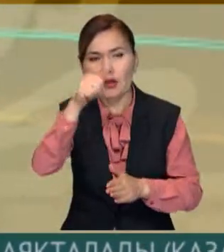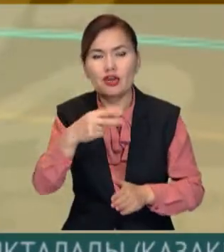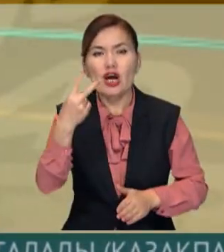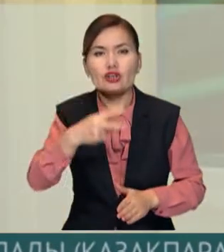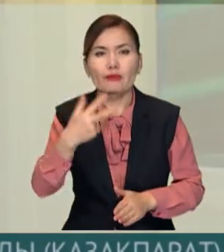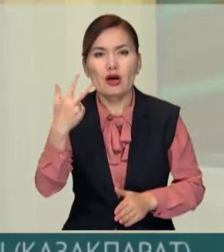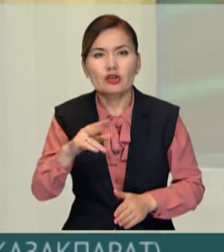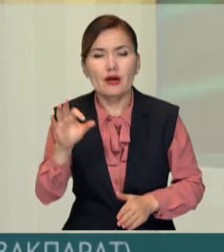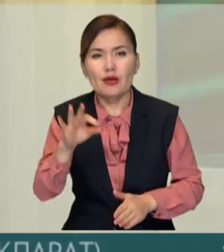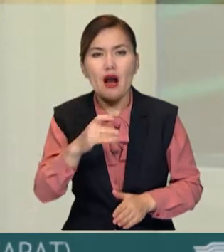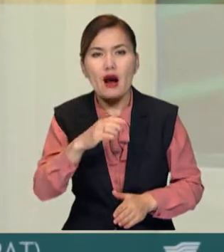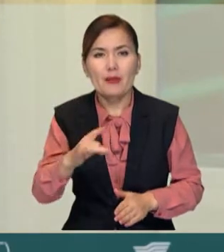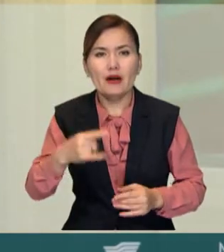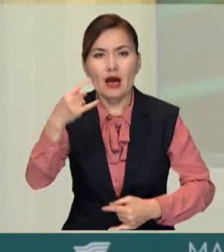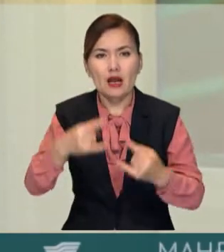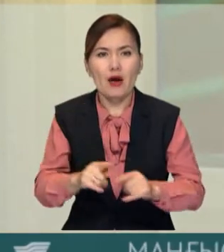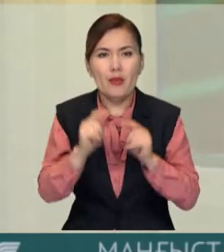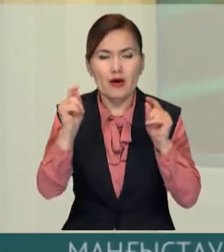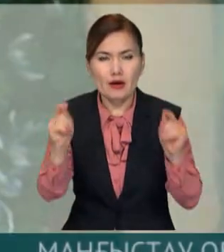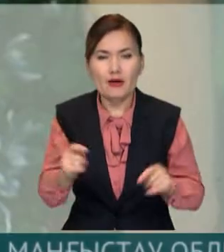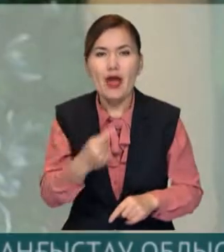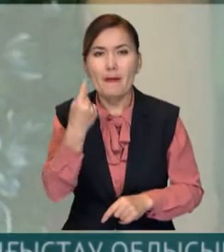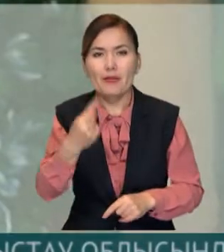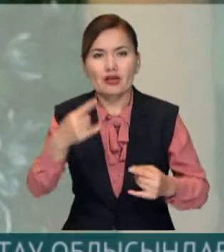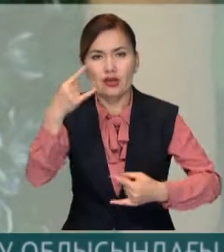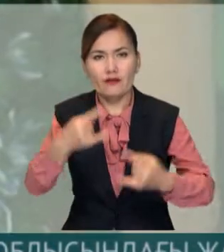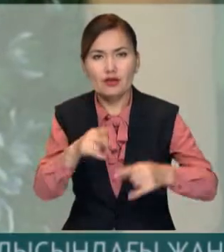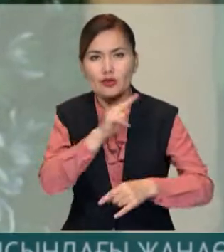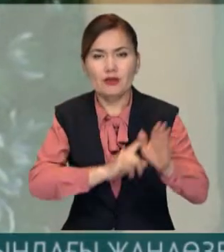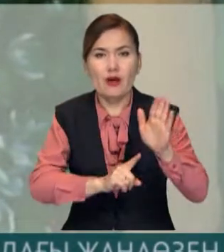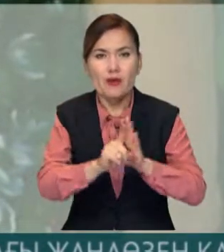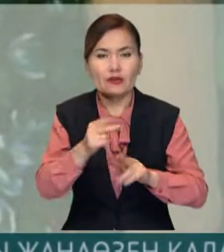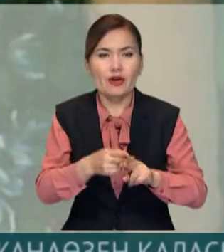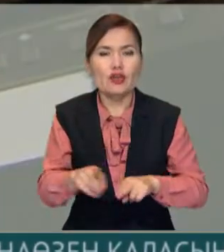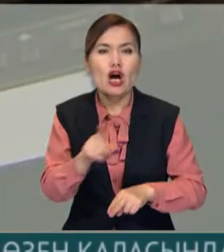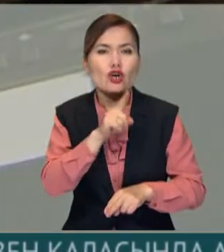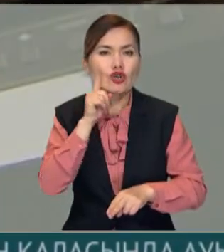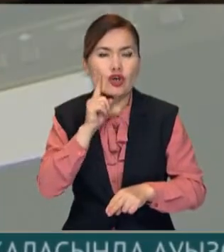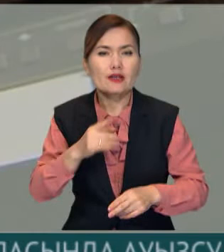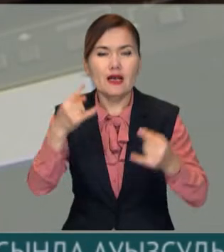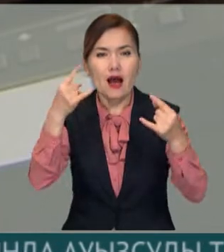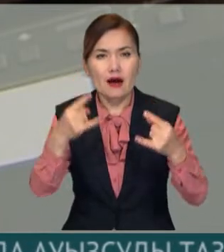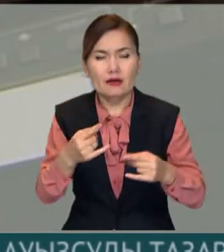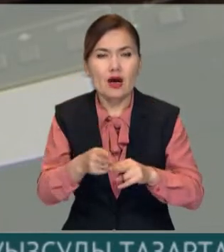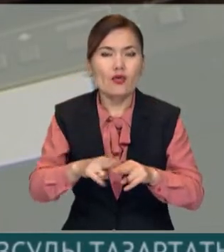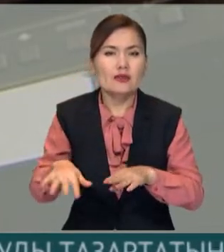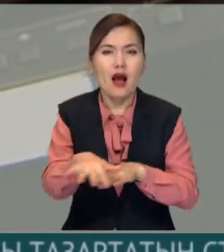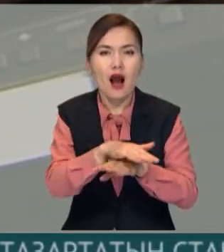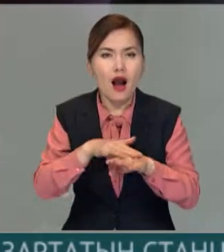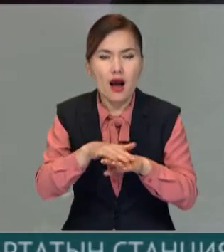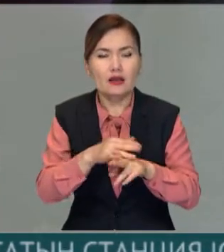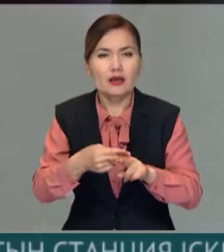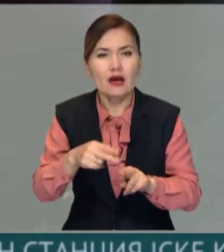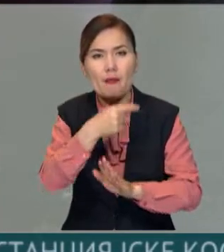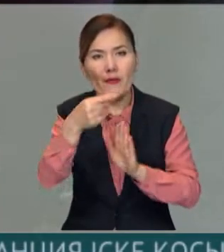23 қазанында хабар арнасы құрылып, алғашқы эфирін таратты. Жас арна халықтың көкейінде жүрген күрделі мәселелерді айтып,